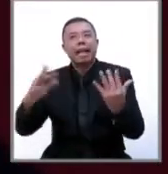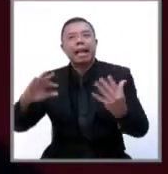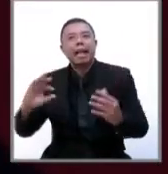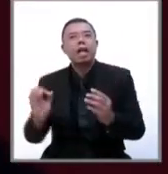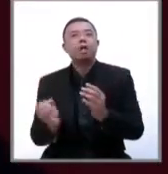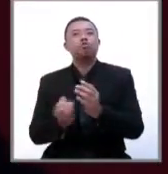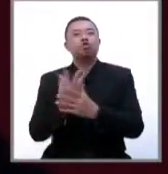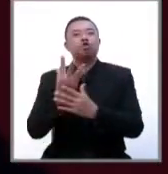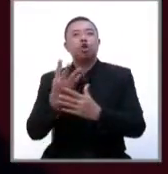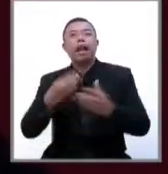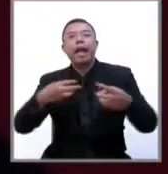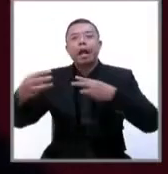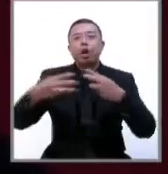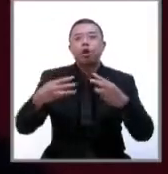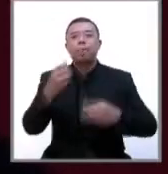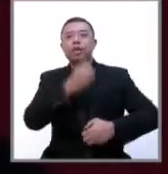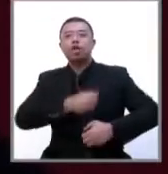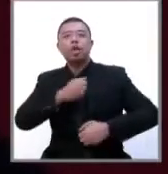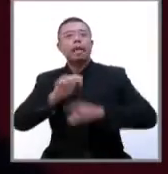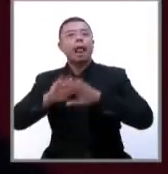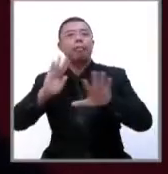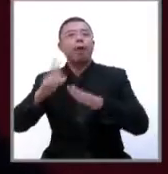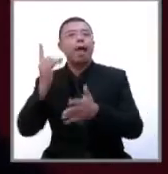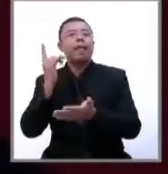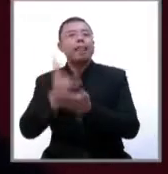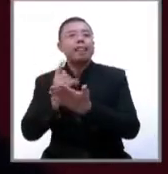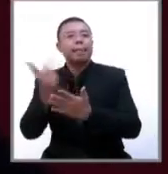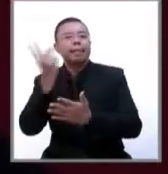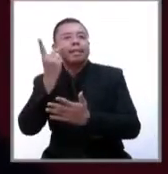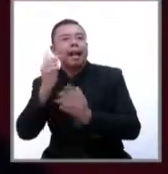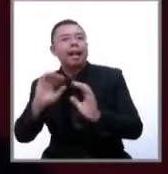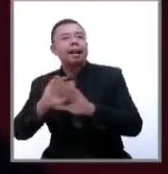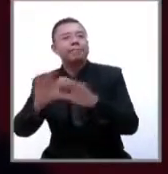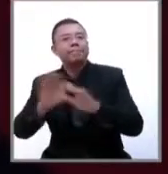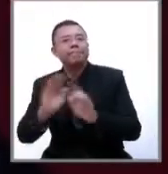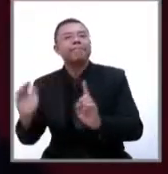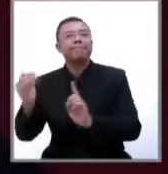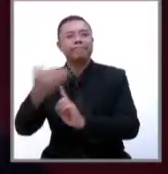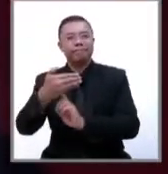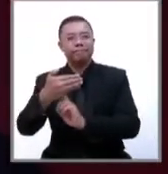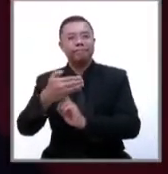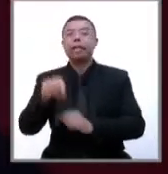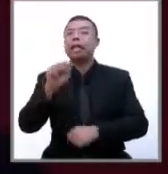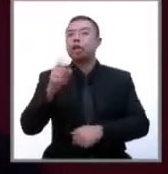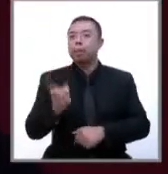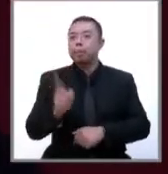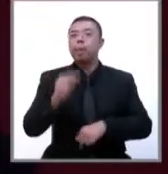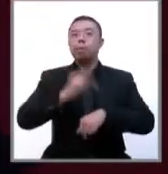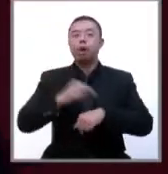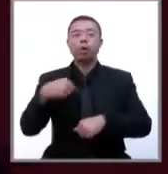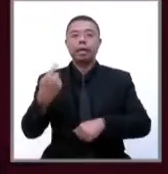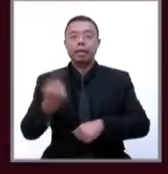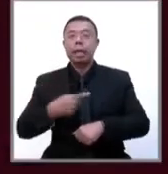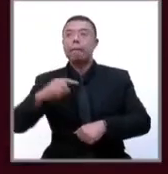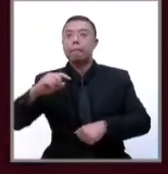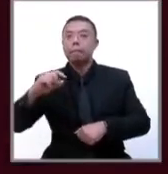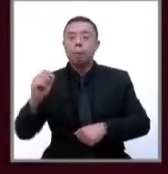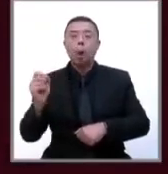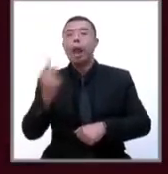sosial budaya yang akan terus terjaga dan lestari Oleh karena itu sejak kita